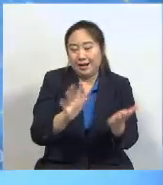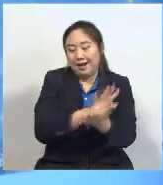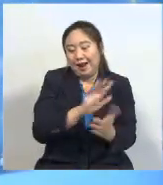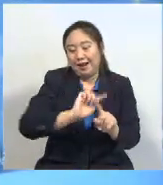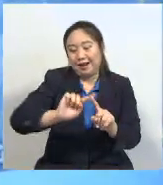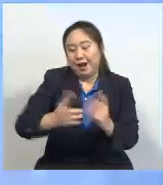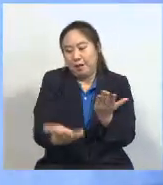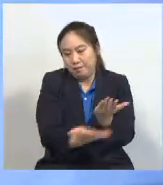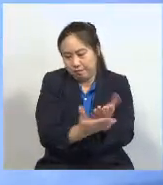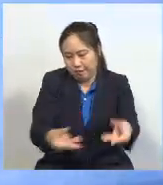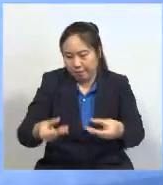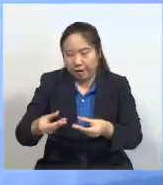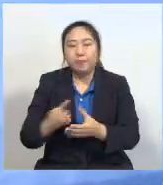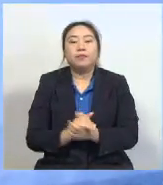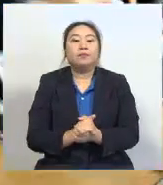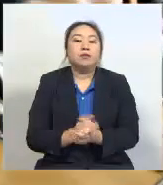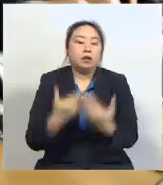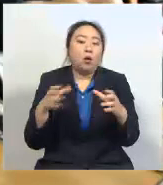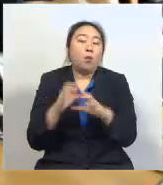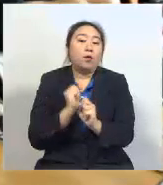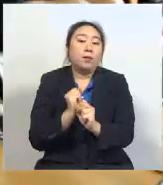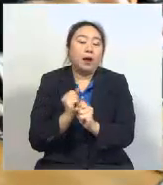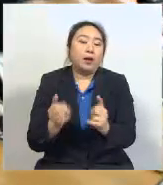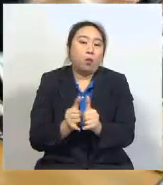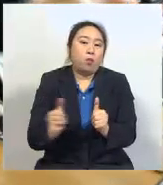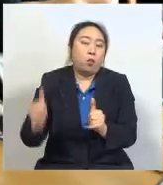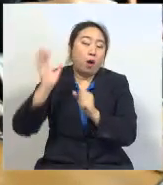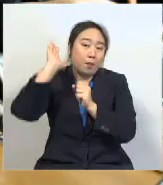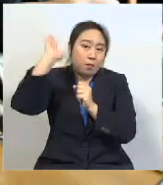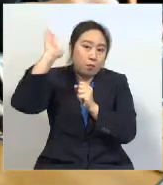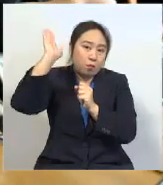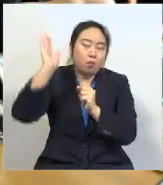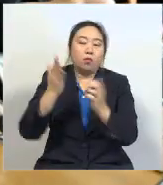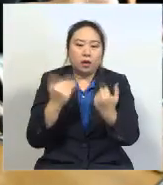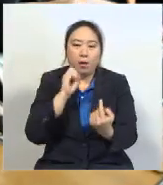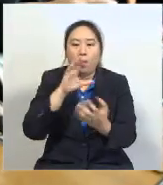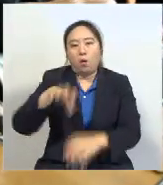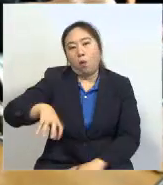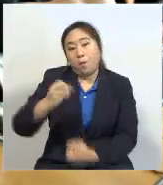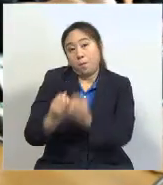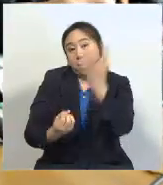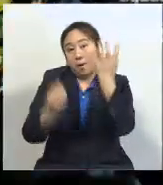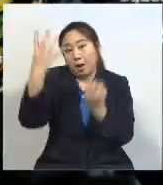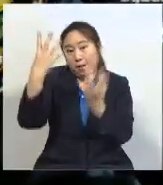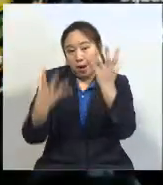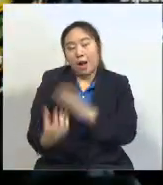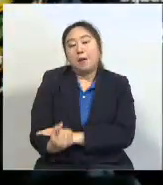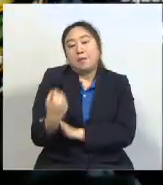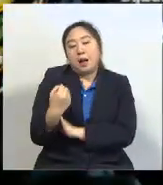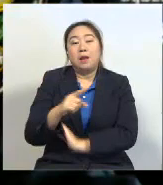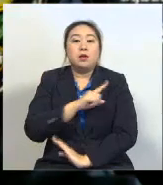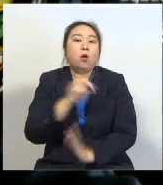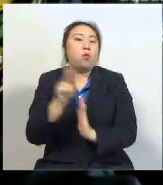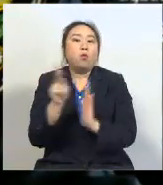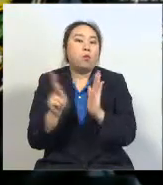ในคดีด้วยนะคะจากนั้นคณะทำงานเองได้ร่วมกันแถลงข่าวแล้วก็ระบุว่ากรมป่าไม้ได้ทำไปตามอำนาจหน้าที่ตามกฎหม